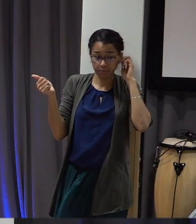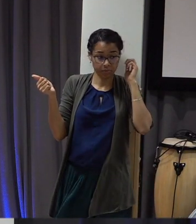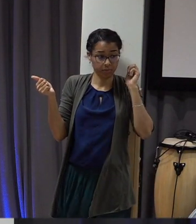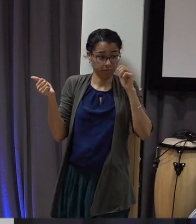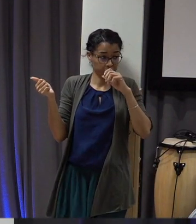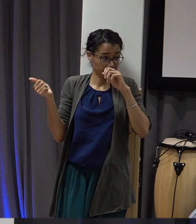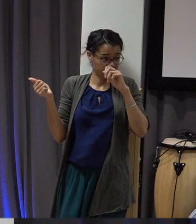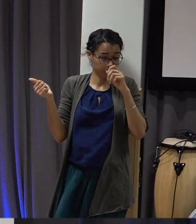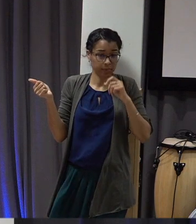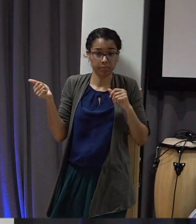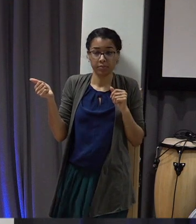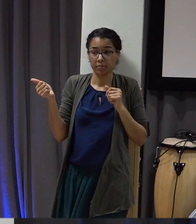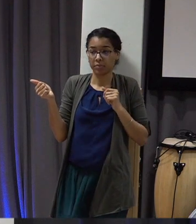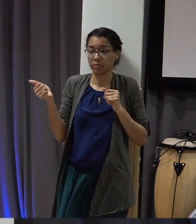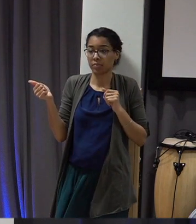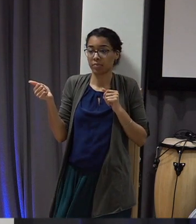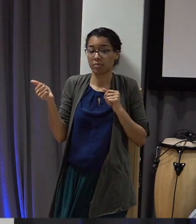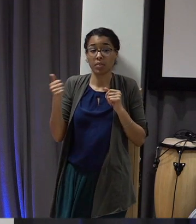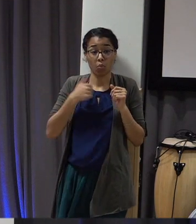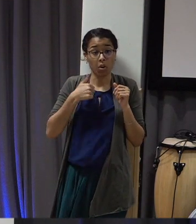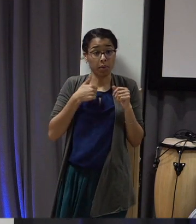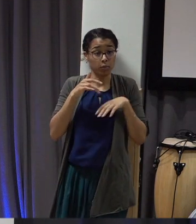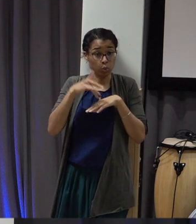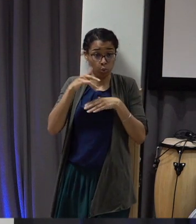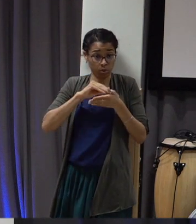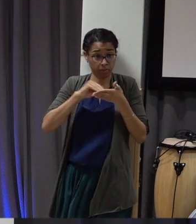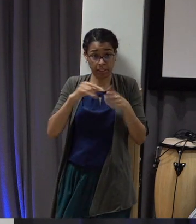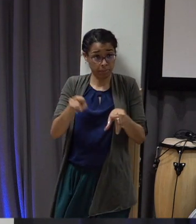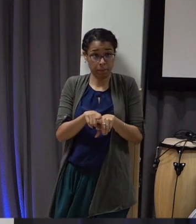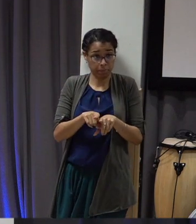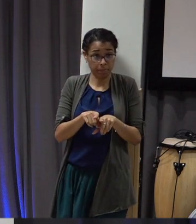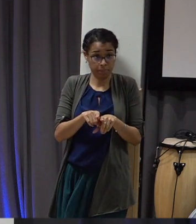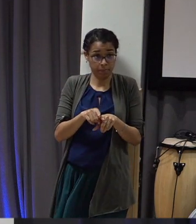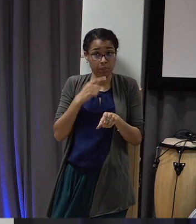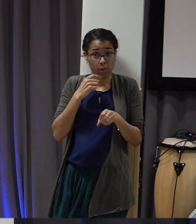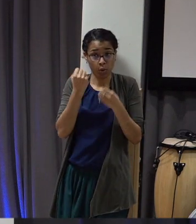Moi, j'ai déjà eu cette démarche. Et c'est ce que je t'invite à faire ce matin.